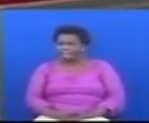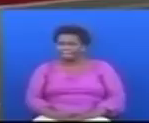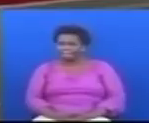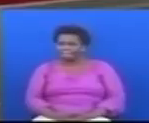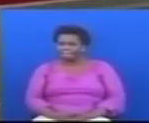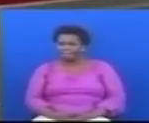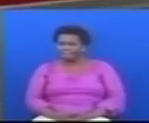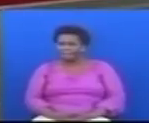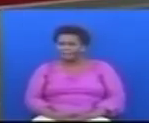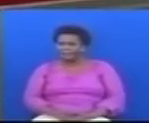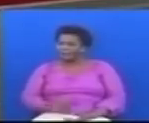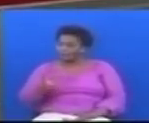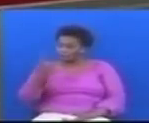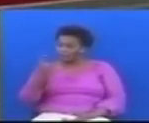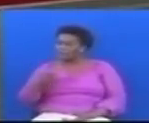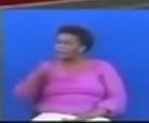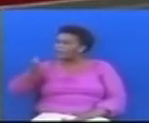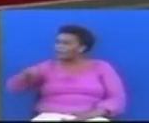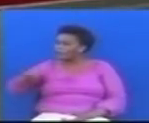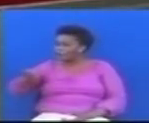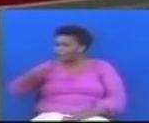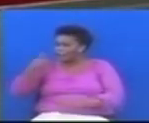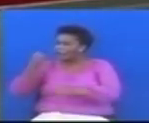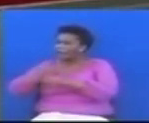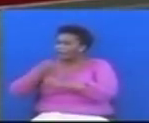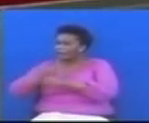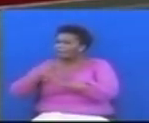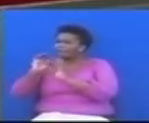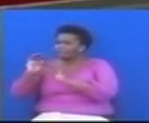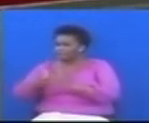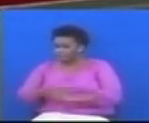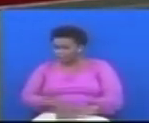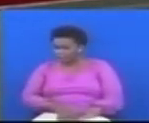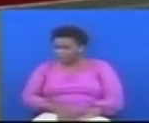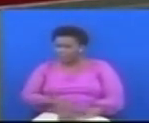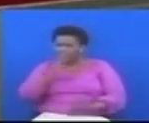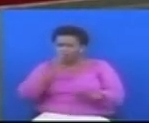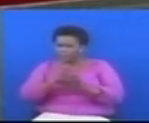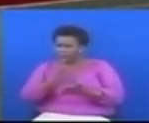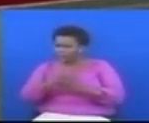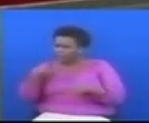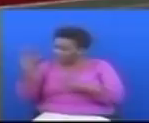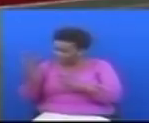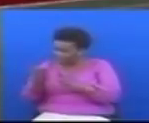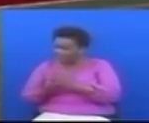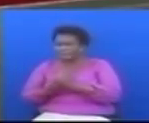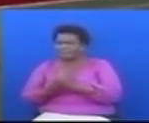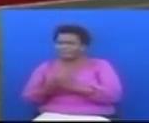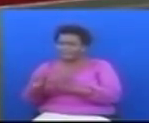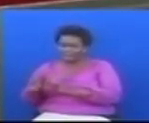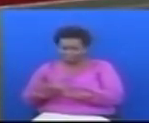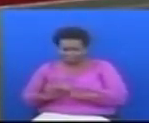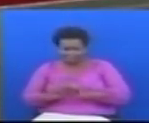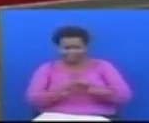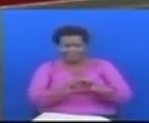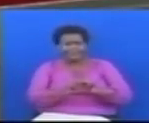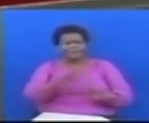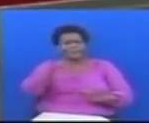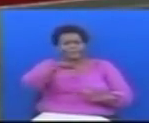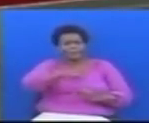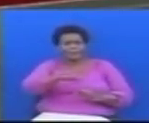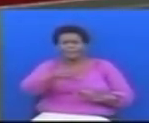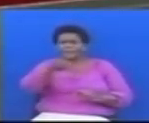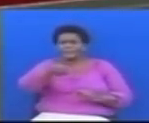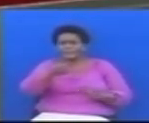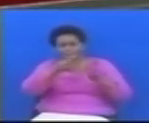Mashariki. Kwanza nimpongeze sana kwa kazi nzuri anayoifanya. Ni kweli tuliambatana pamoja katika maeneo ya Nkito kama